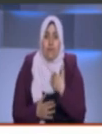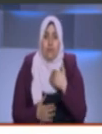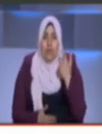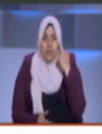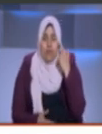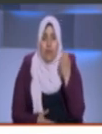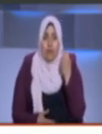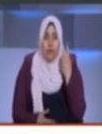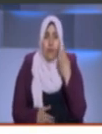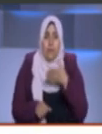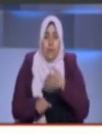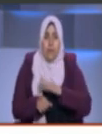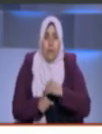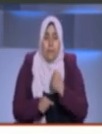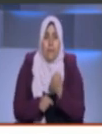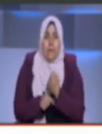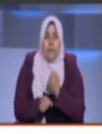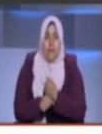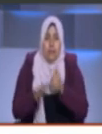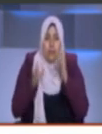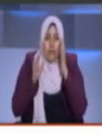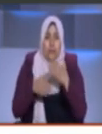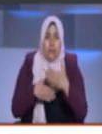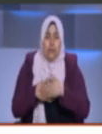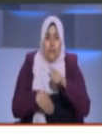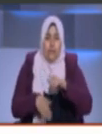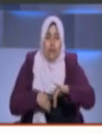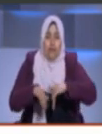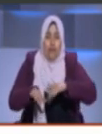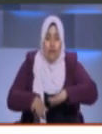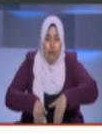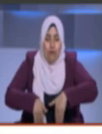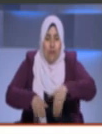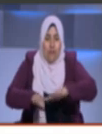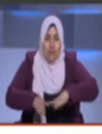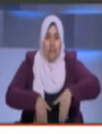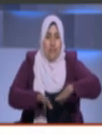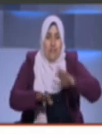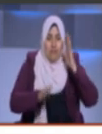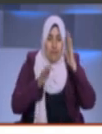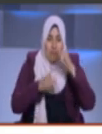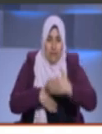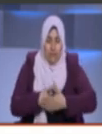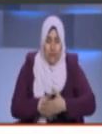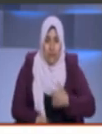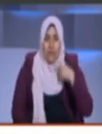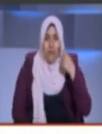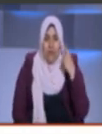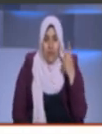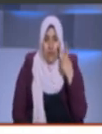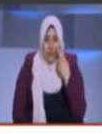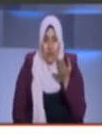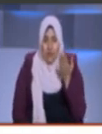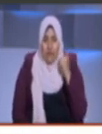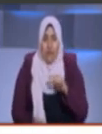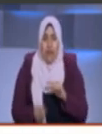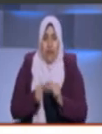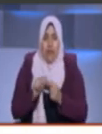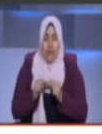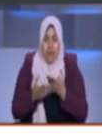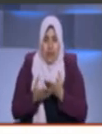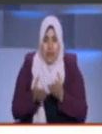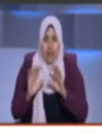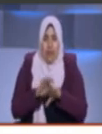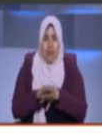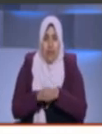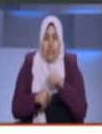يعني يقومون بالصلاة في الطرقات، وكان نعم. الكثير من يعني الجمعيات اليمين